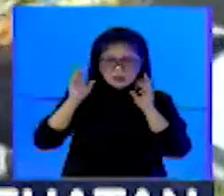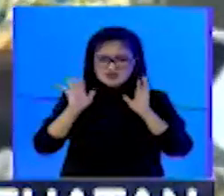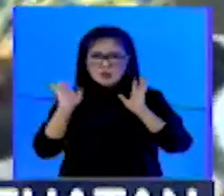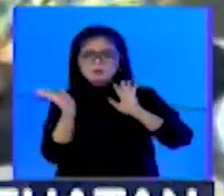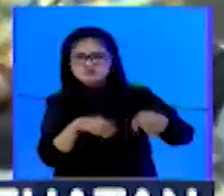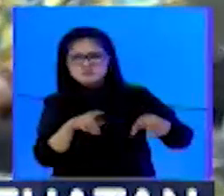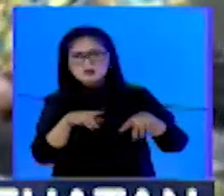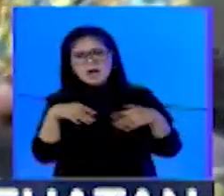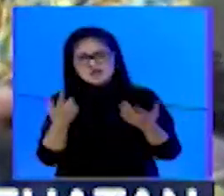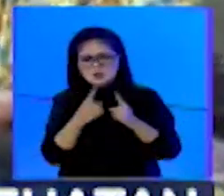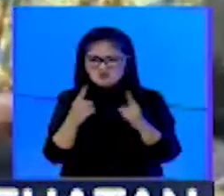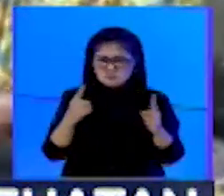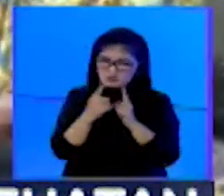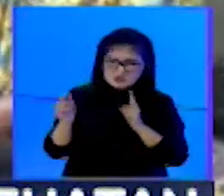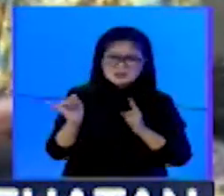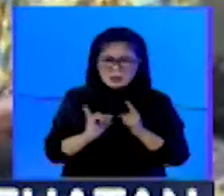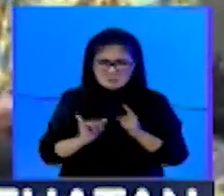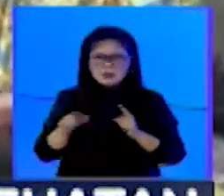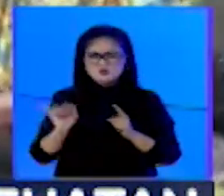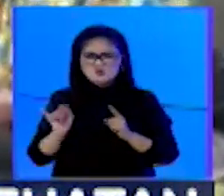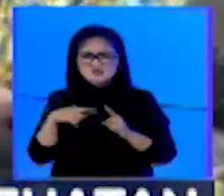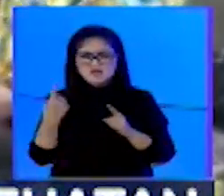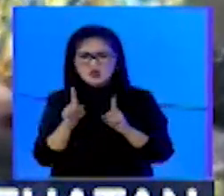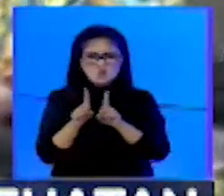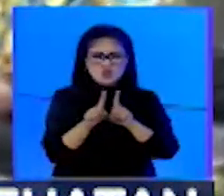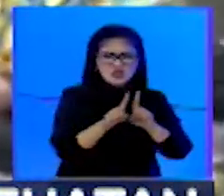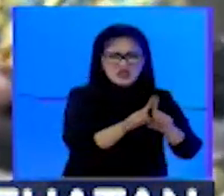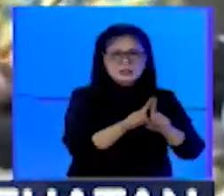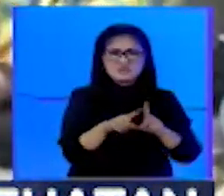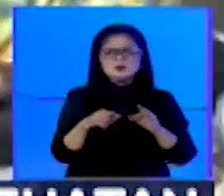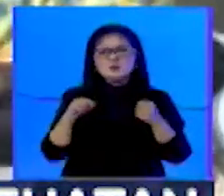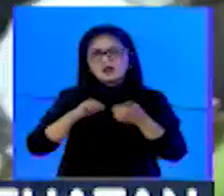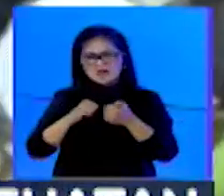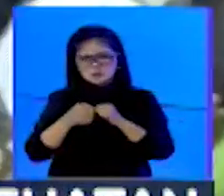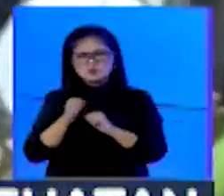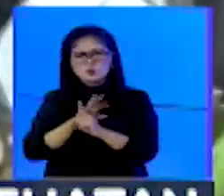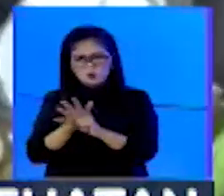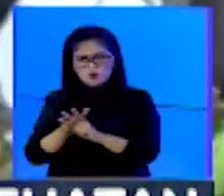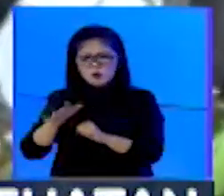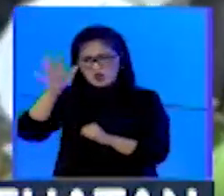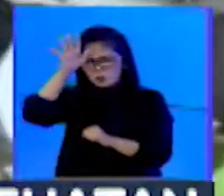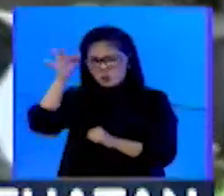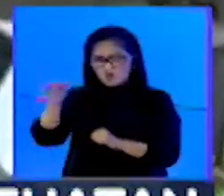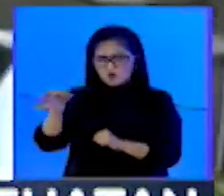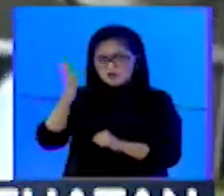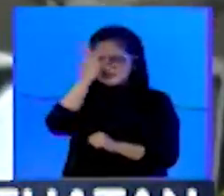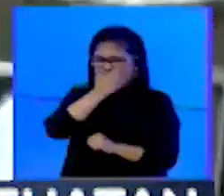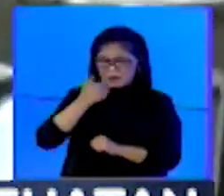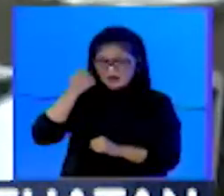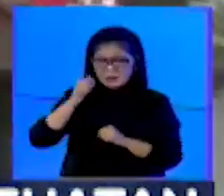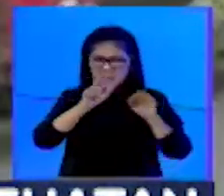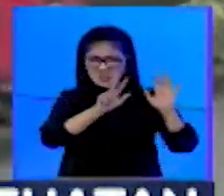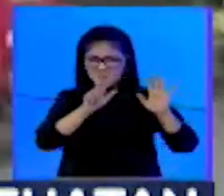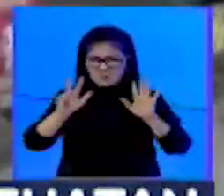atau menerapkan physical distancing. Kasus COVID-19 di Kota Cimahi hingga saat ini 88 orang positif